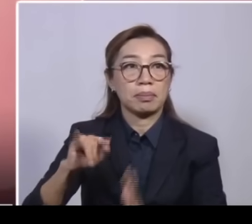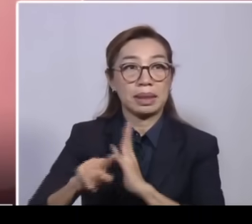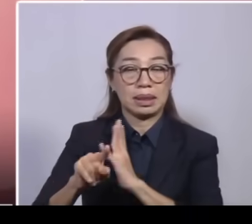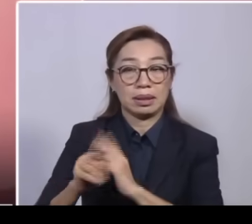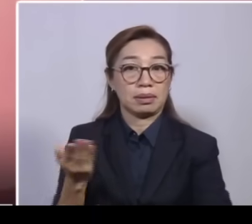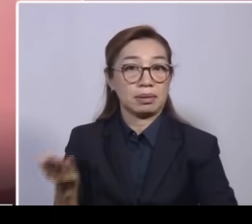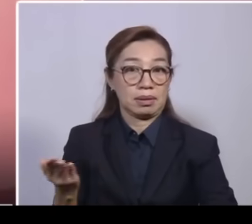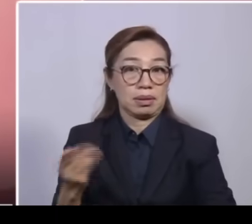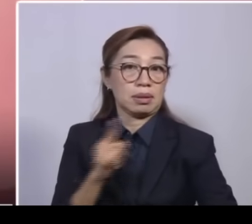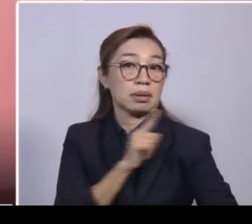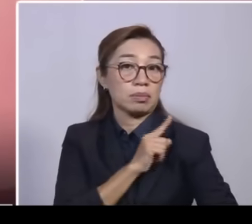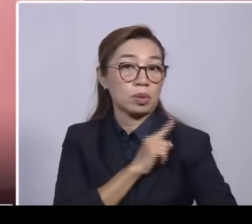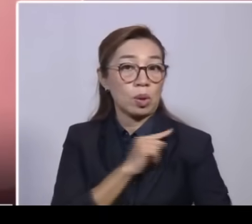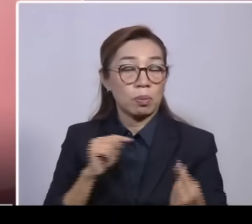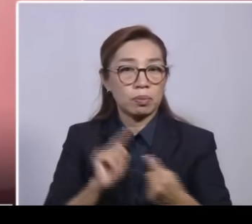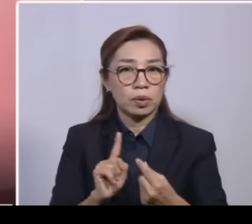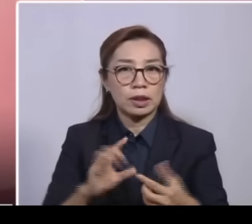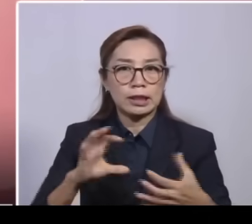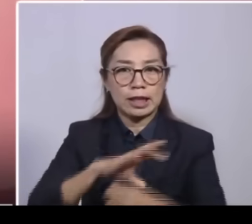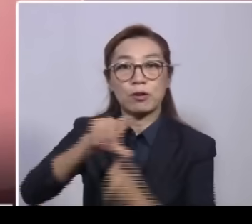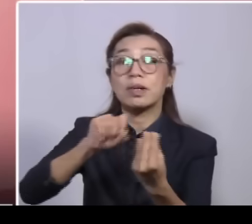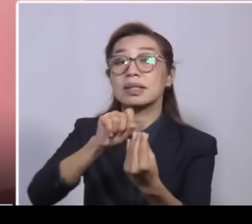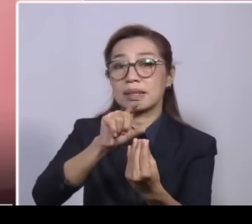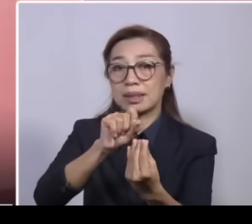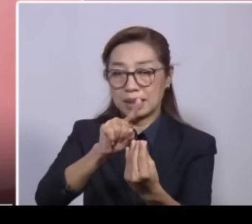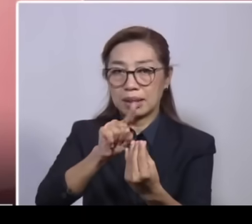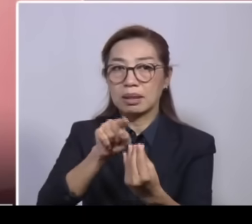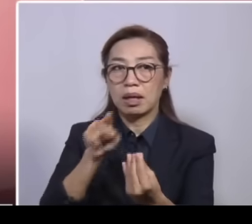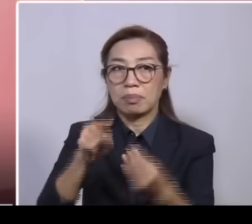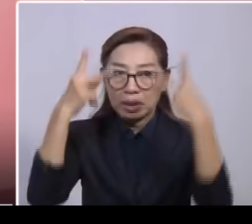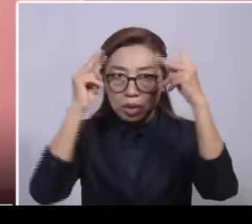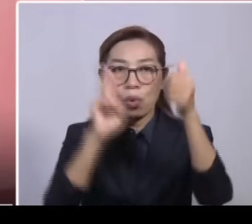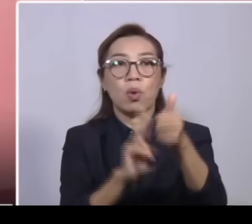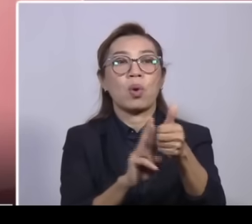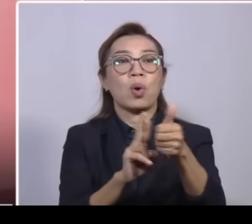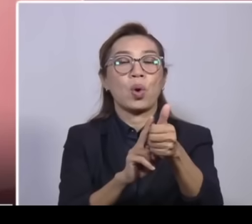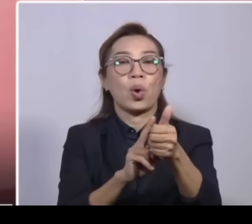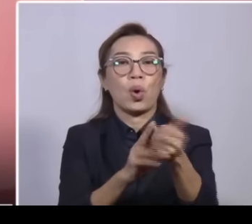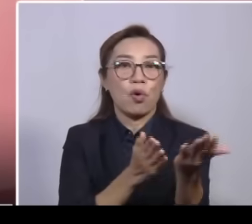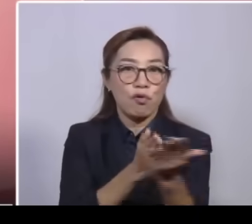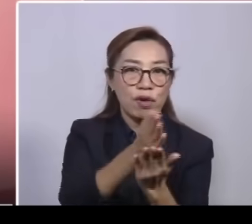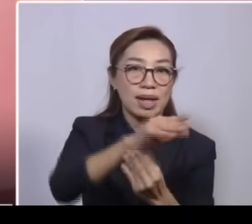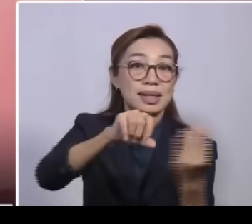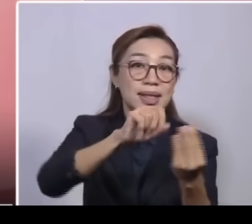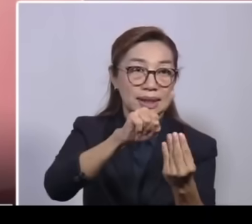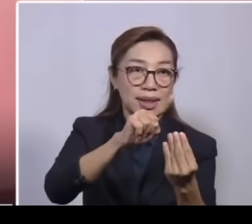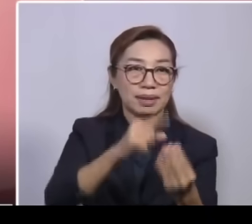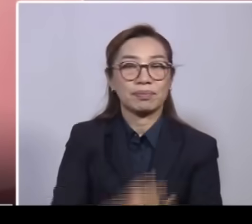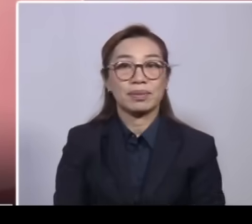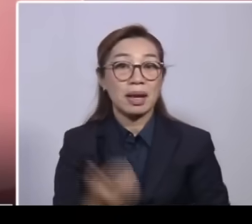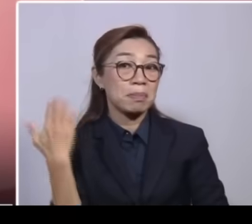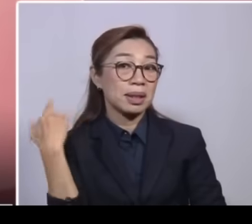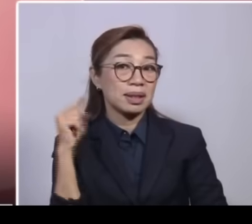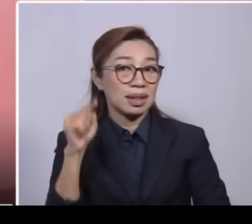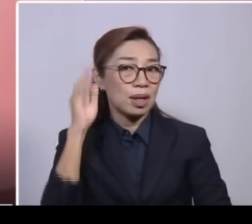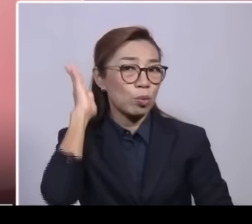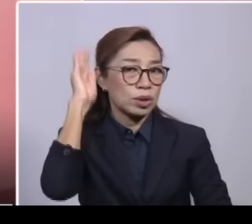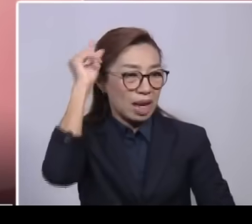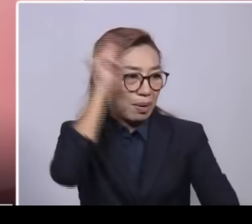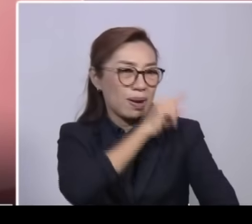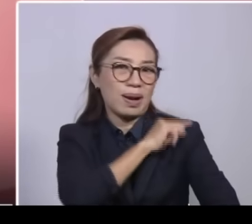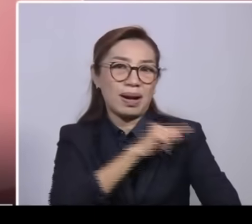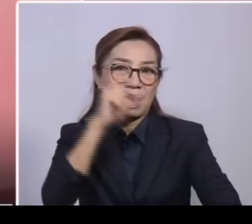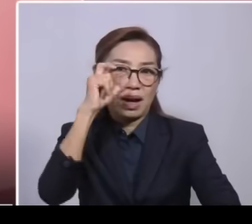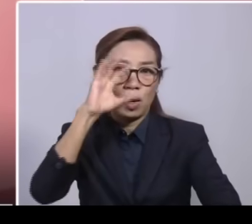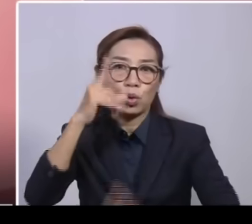กำกับดูแลในด้านของเศรษฐกิจนะคะก็เป็นรองนายกเหมือนกันแต่ว่าเป็นฝ่ายเศรษฐกิจคุณชูศักดิ์ในเรื่องของรองนายกฝ่ายกฎหมาย